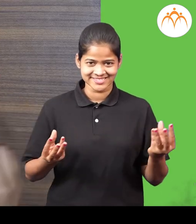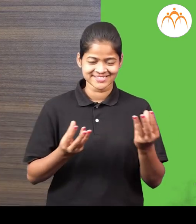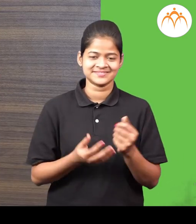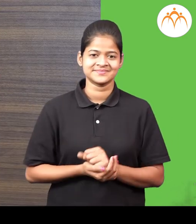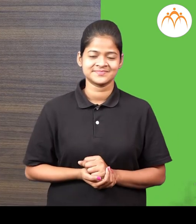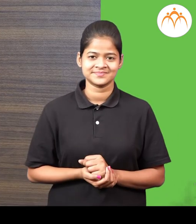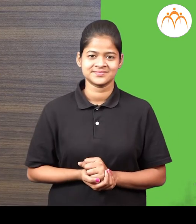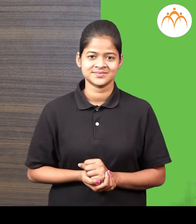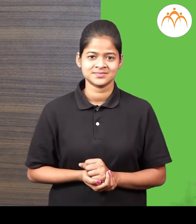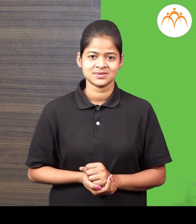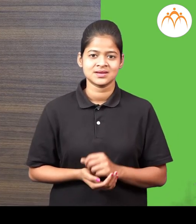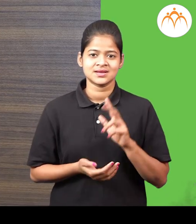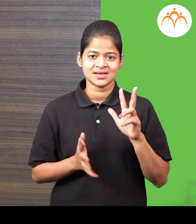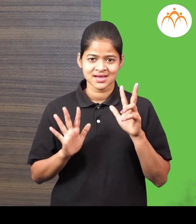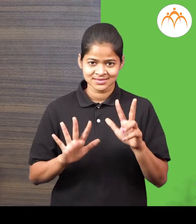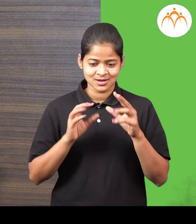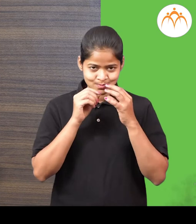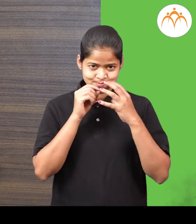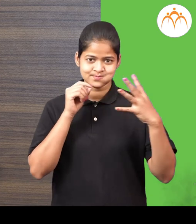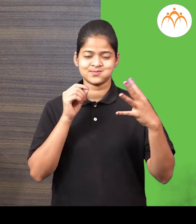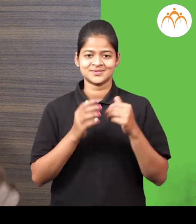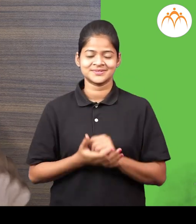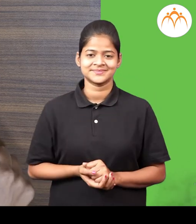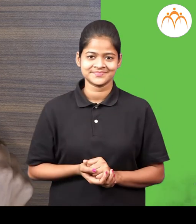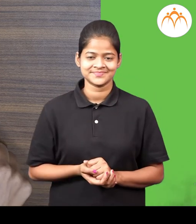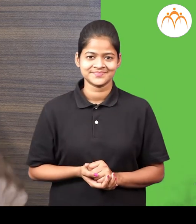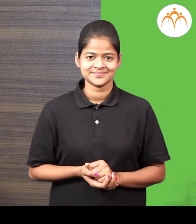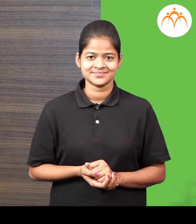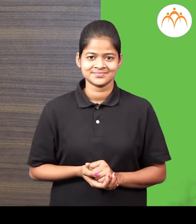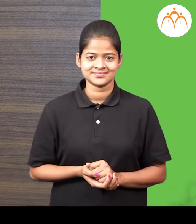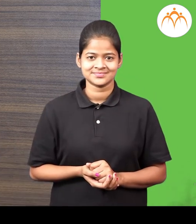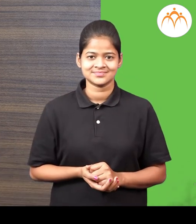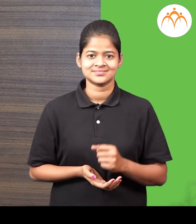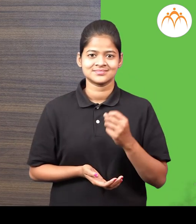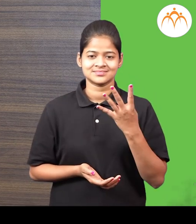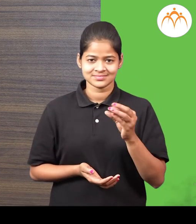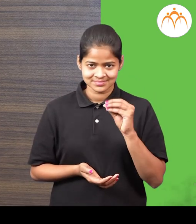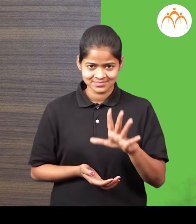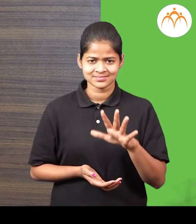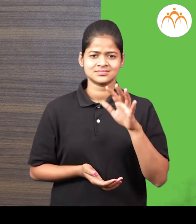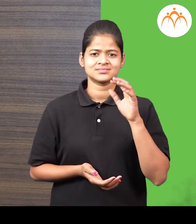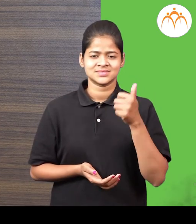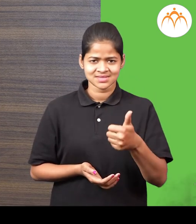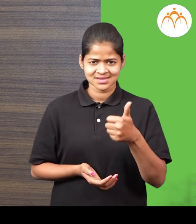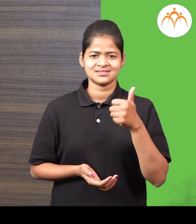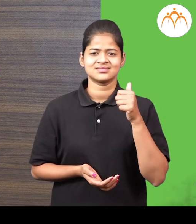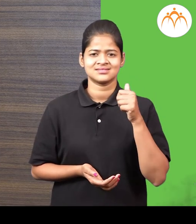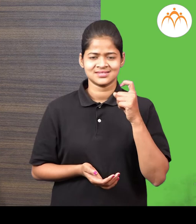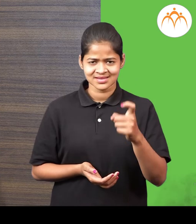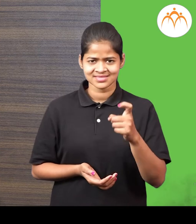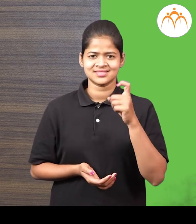फुगे, एक, दोन, तीन, चार, पाच, सहा,